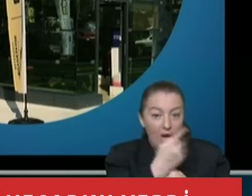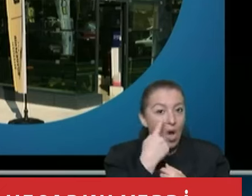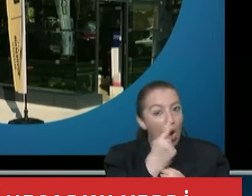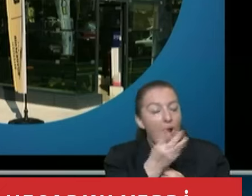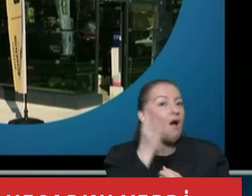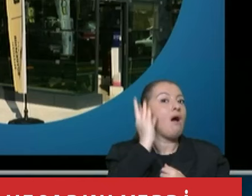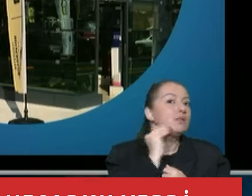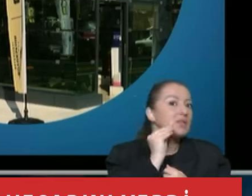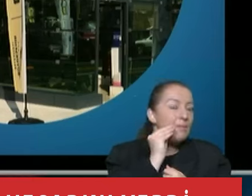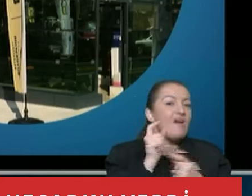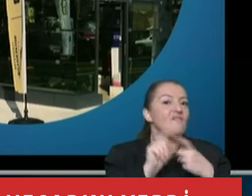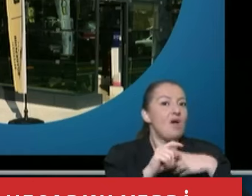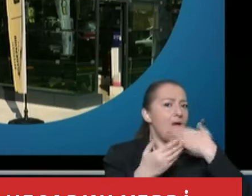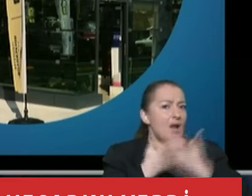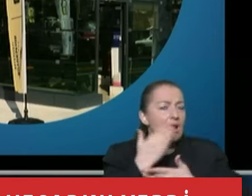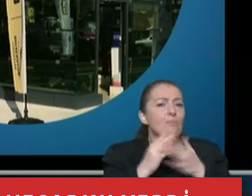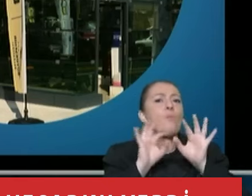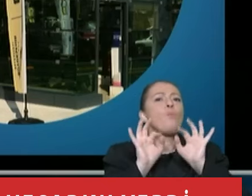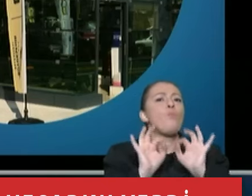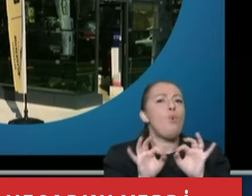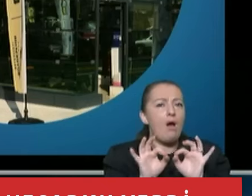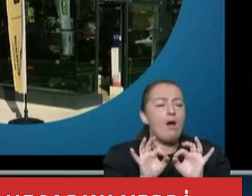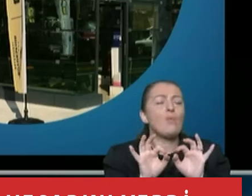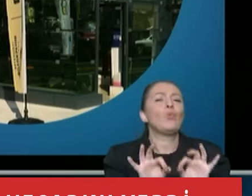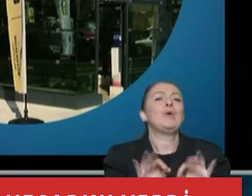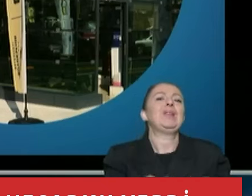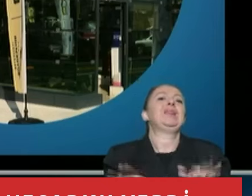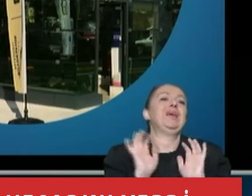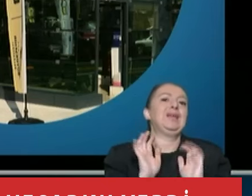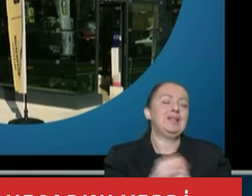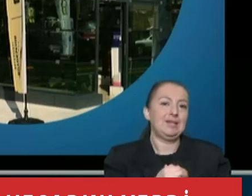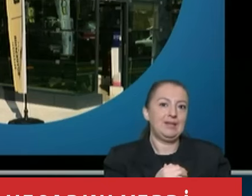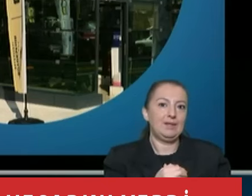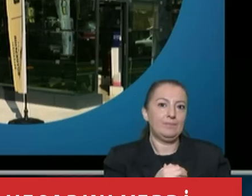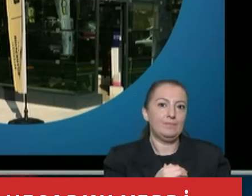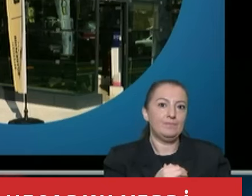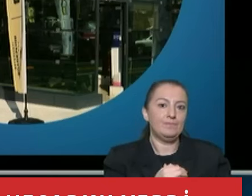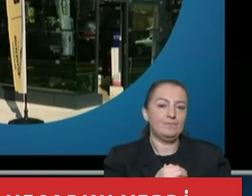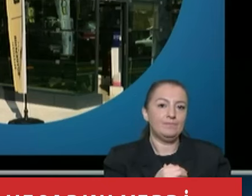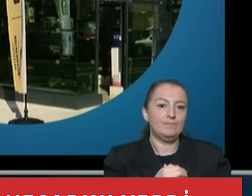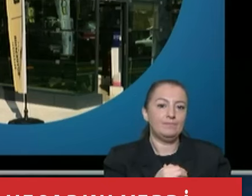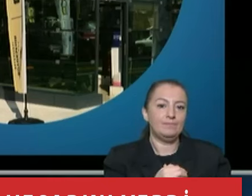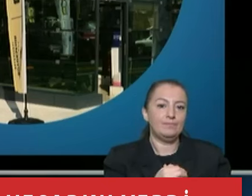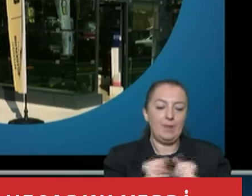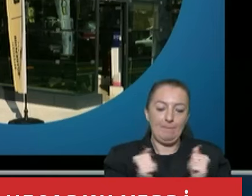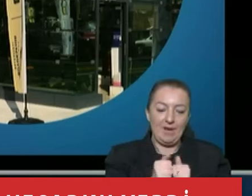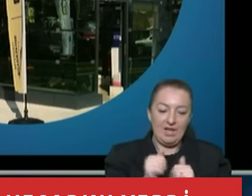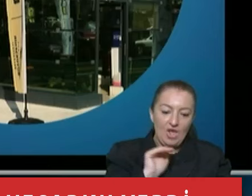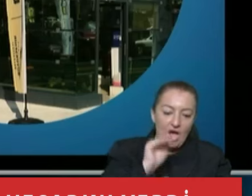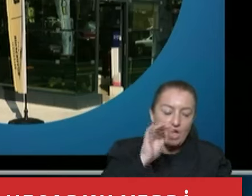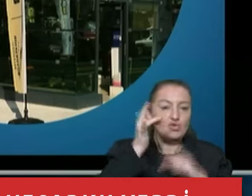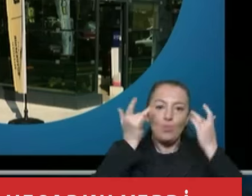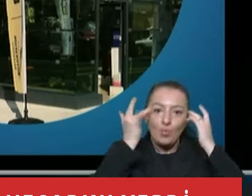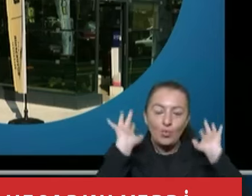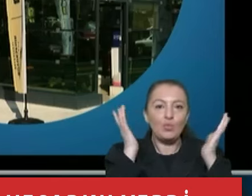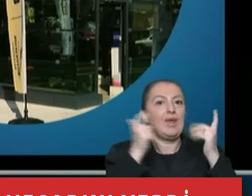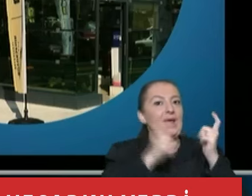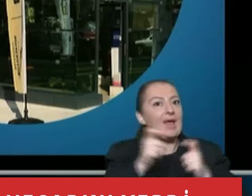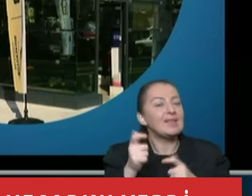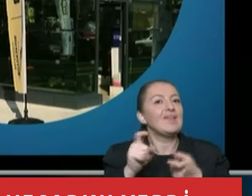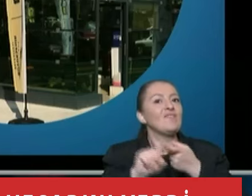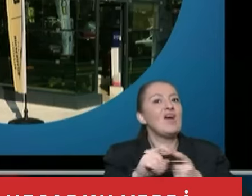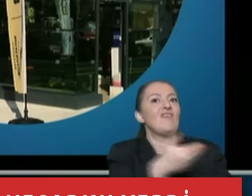anlamak ve anlatmak Elbette mümkün değildir birlikte yaşam kültürü kentlilik ve